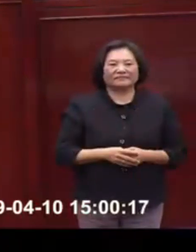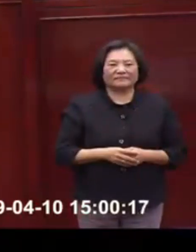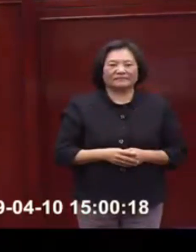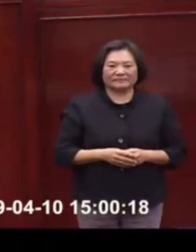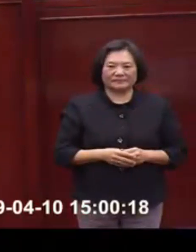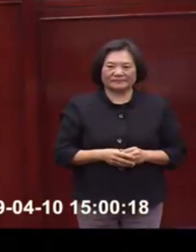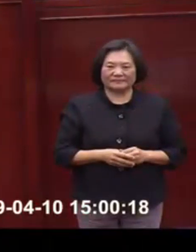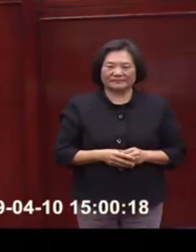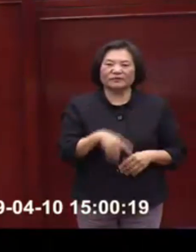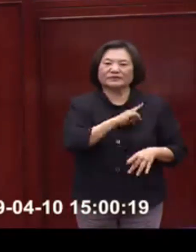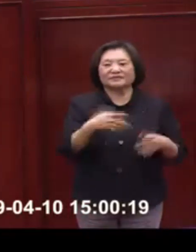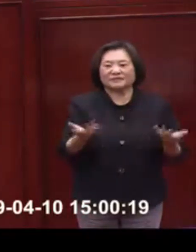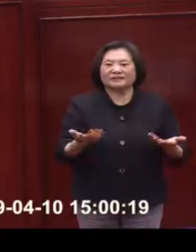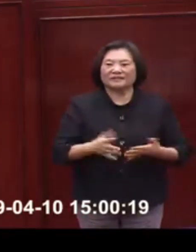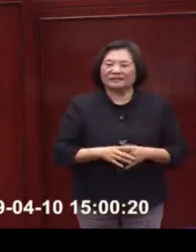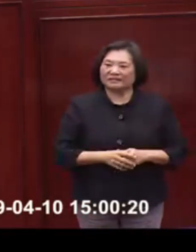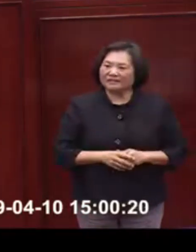愿，你知吼，所以